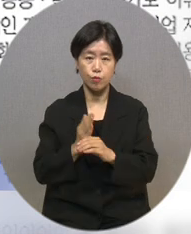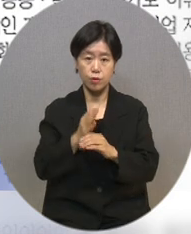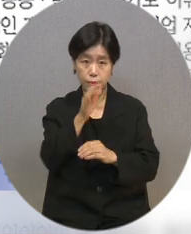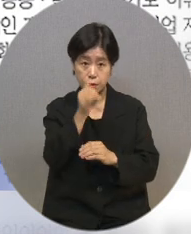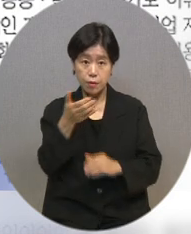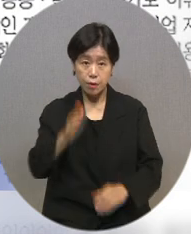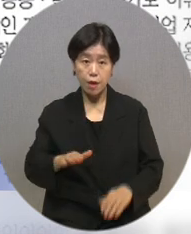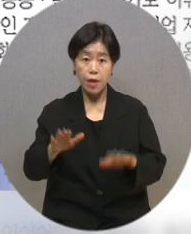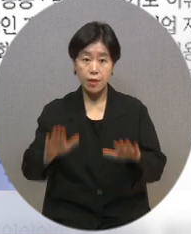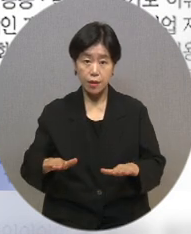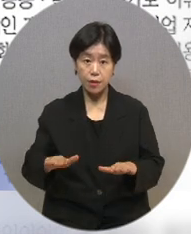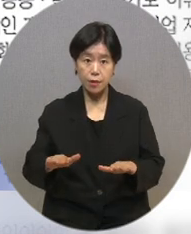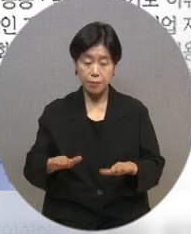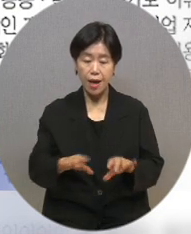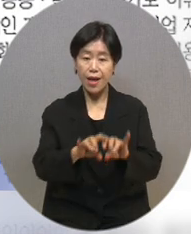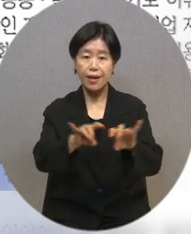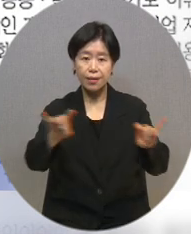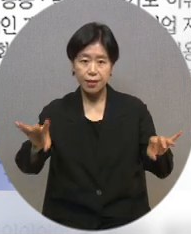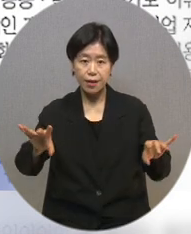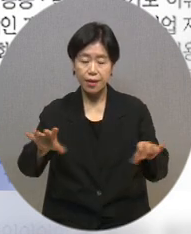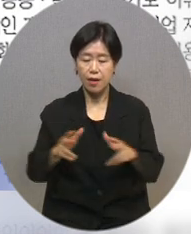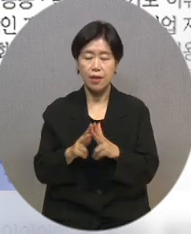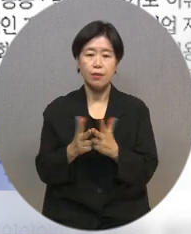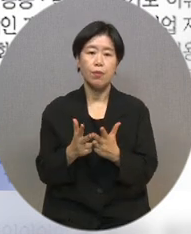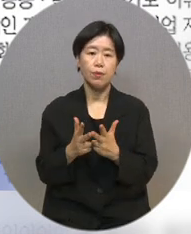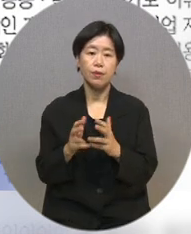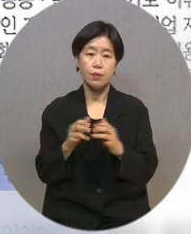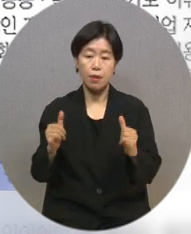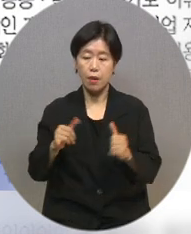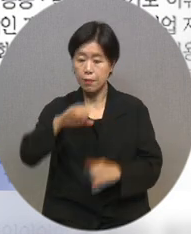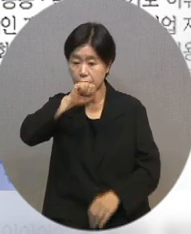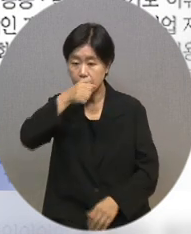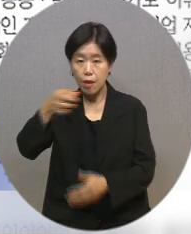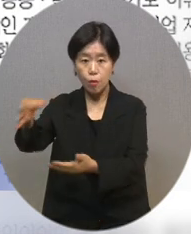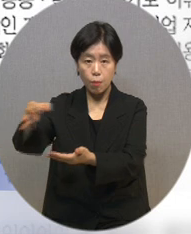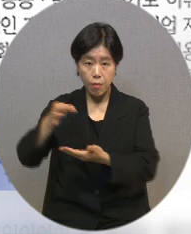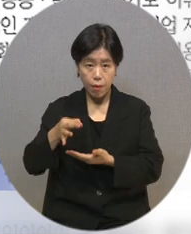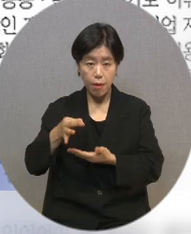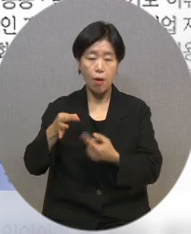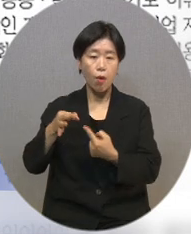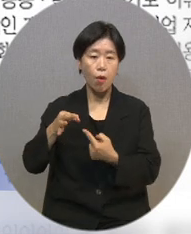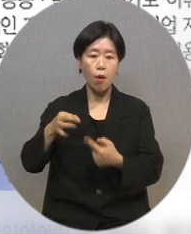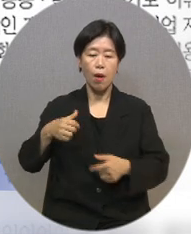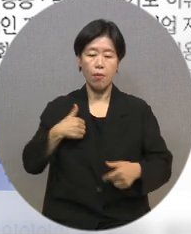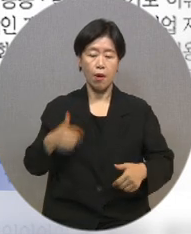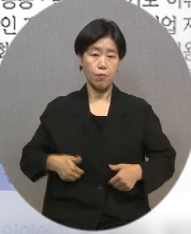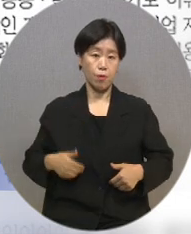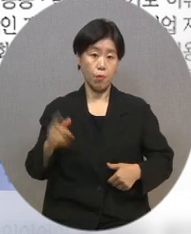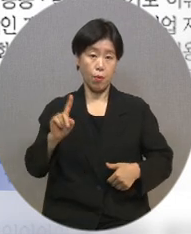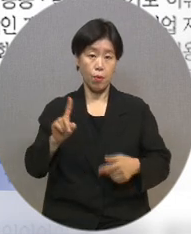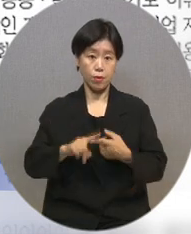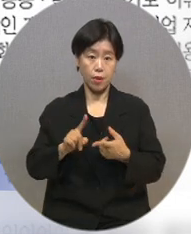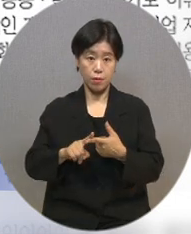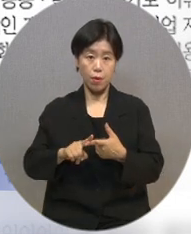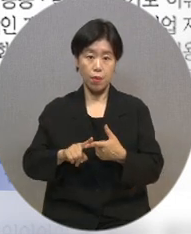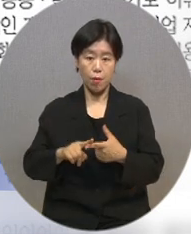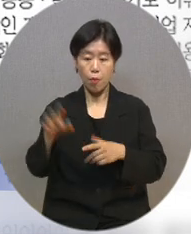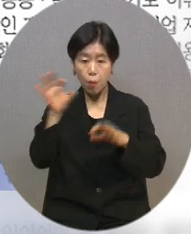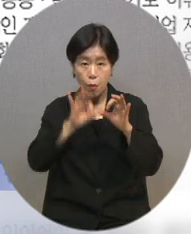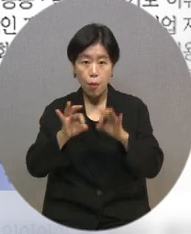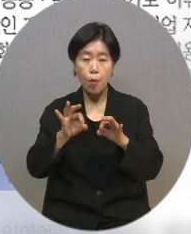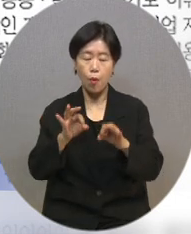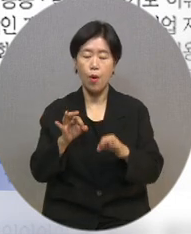벗어나이 장애인 당사자가 주어진 예산범위 내에서 필요한 서비 를 선택하는 제도인데요